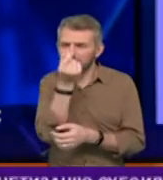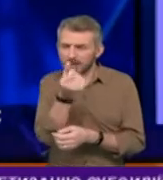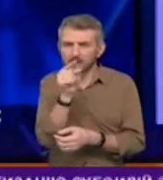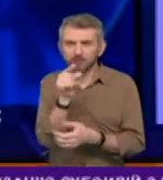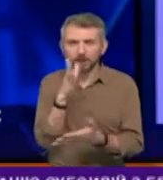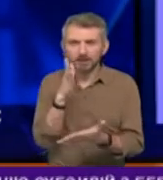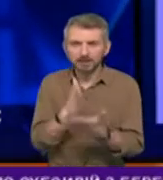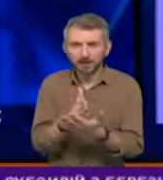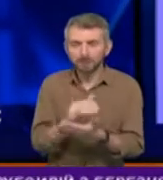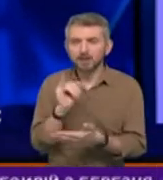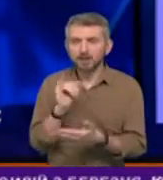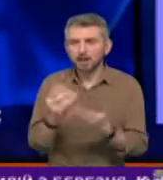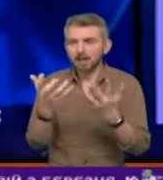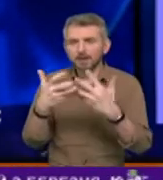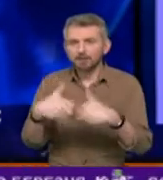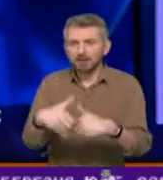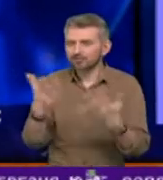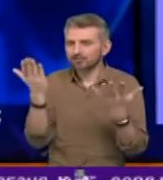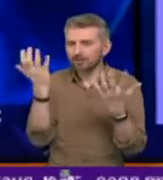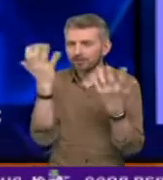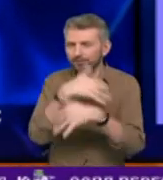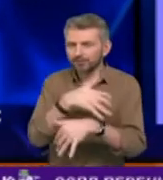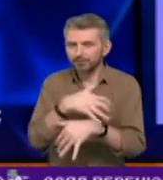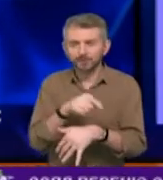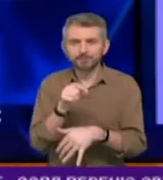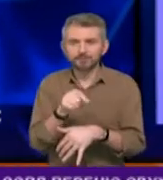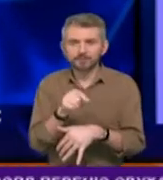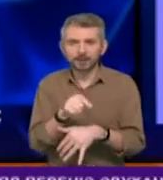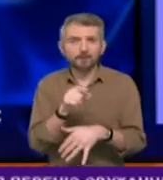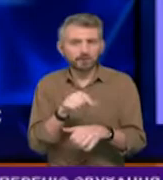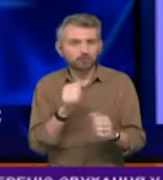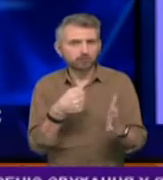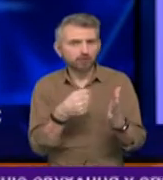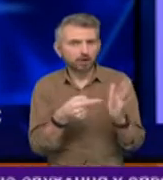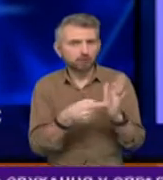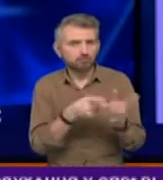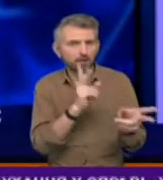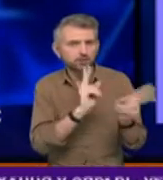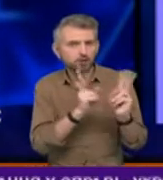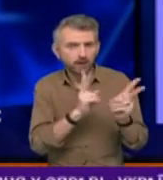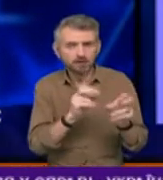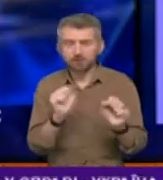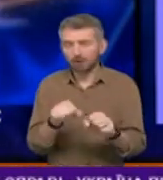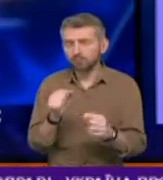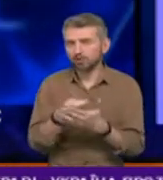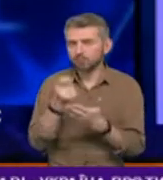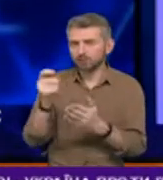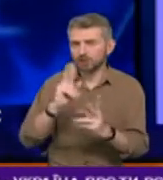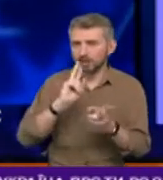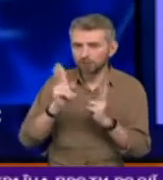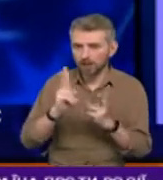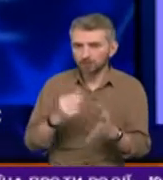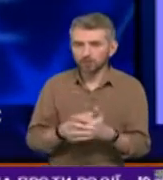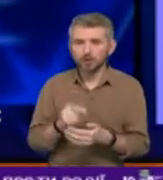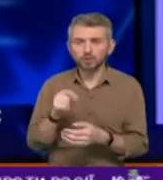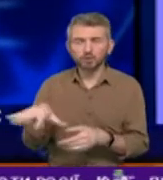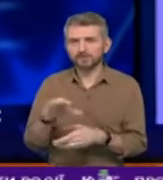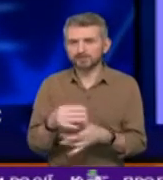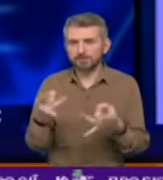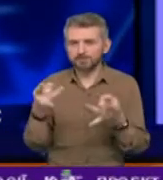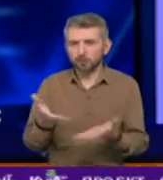у моїх друзів не було навіть думки, щоб щось принести. Тобто нас так вже в школі розповіли про це ЗНО, що ми вже йшли і навіть нічого не несли.